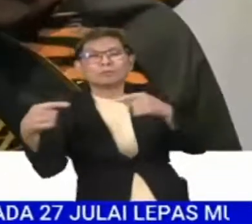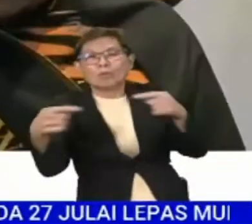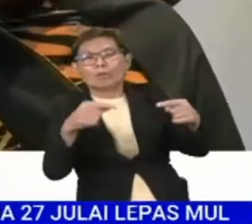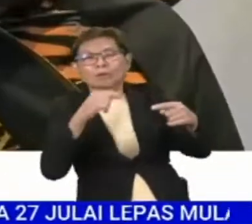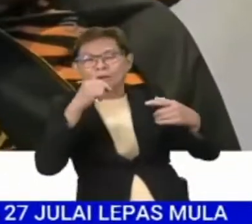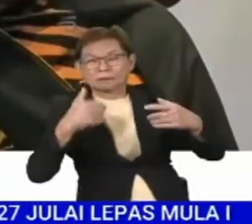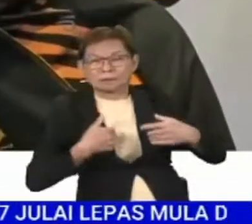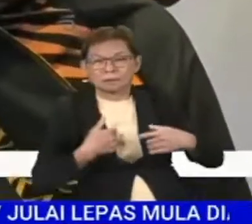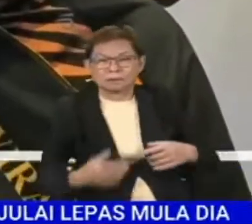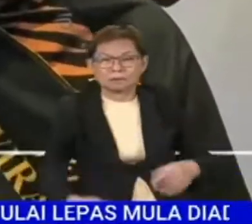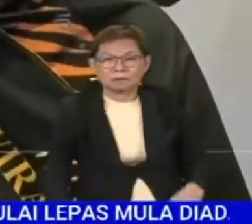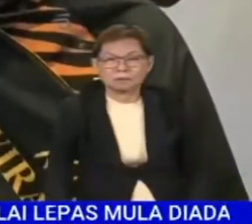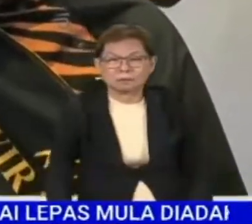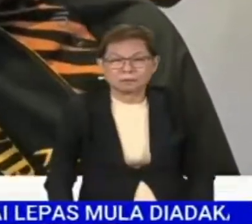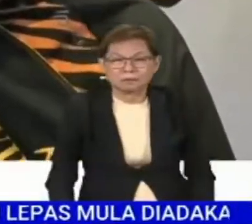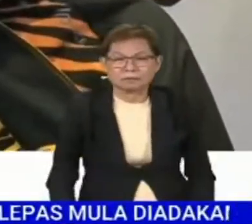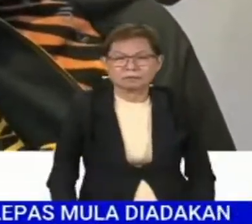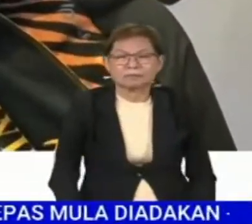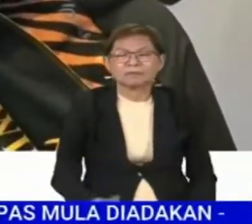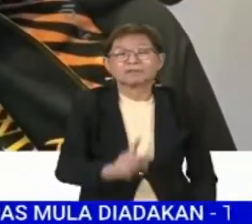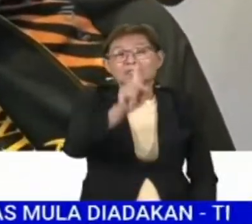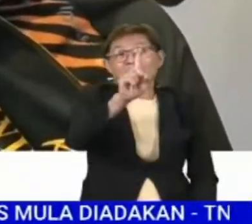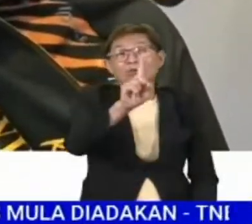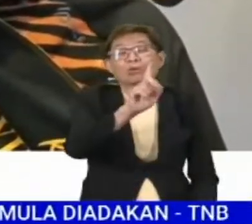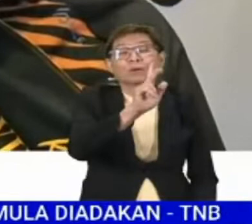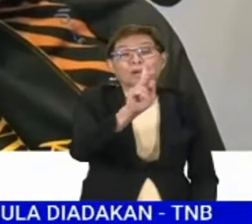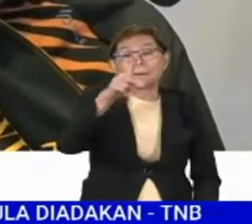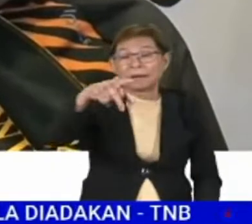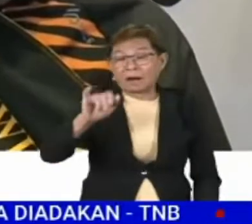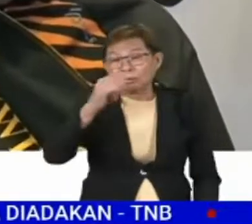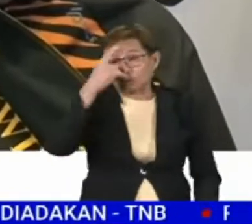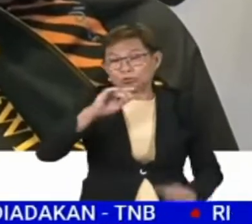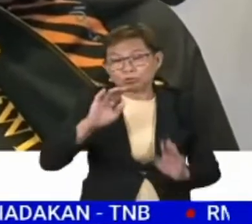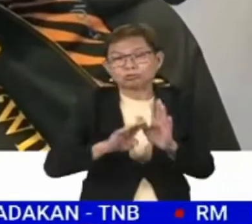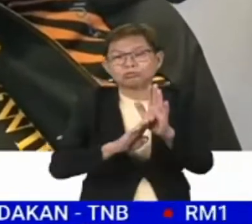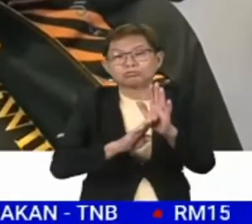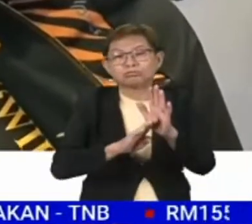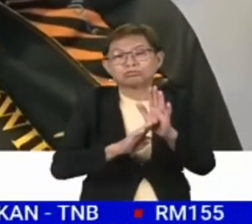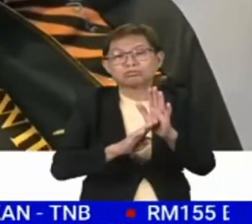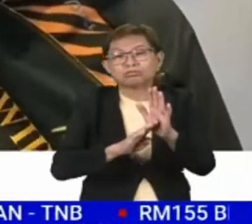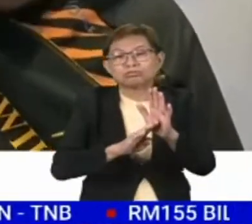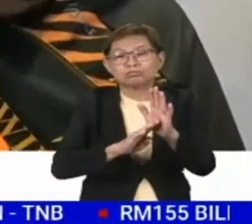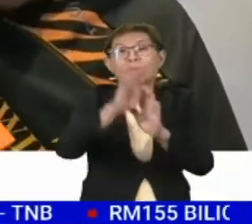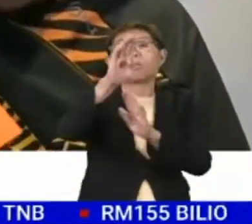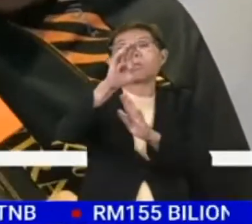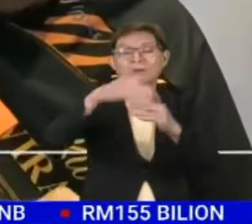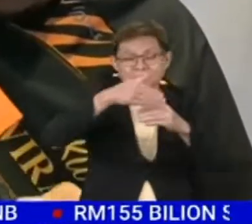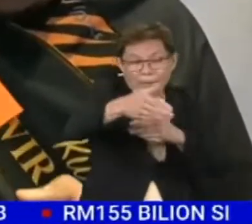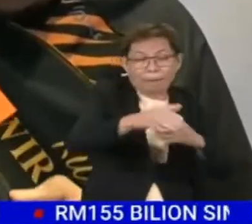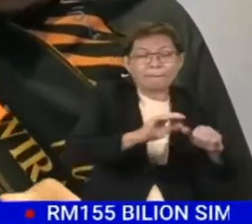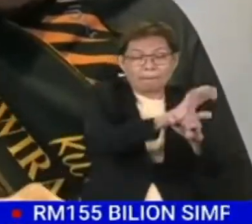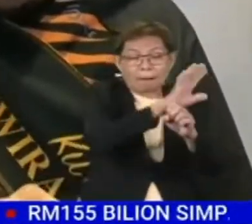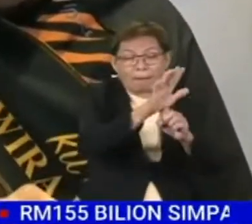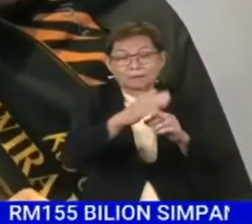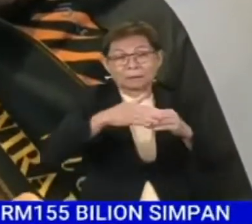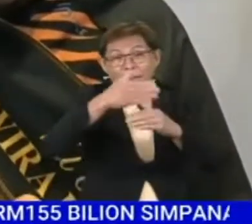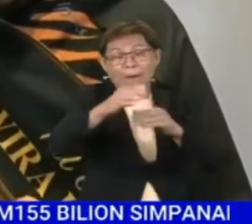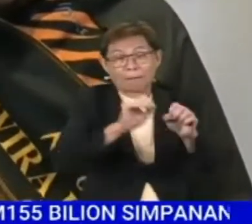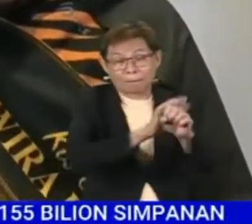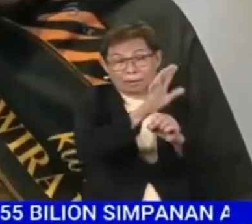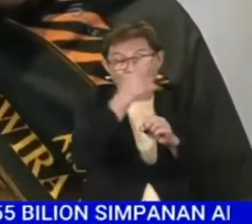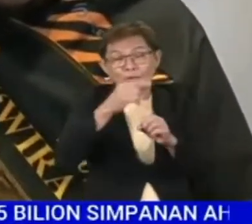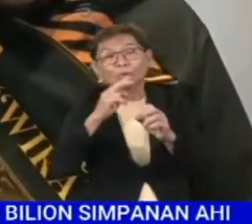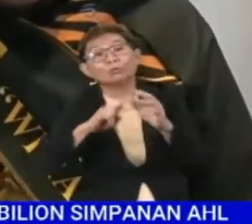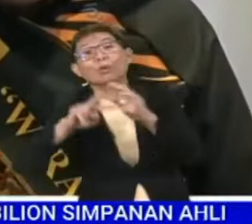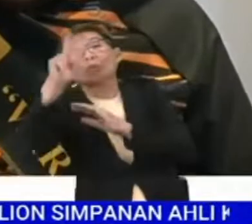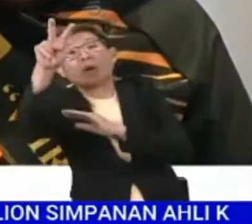Ia adalah satu benchmark untuk kita melonjak selepas pendek me ini untuk melihat hadapan